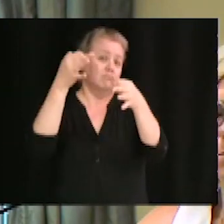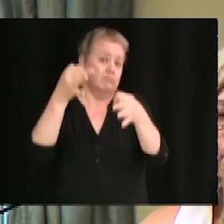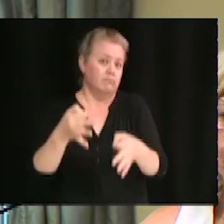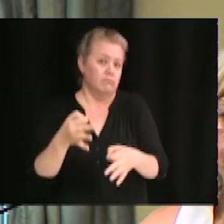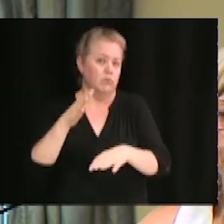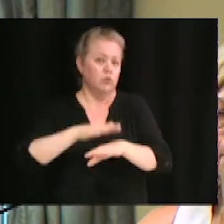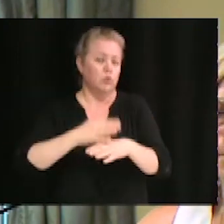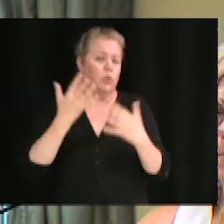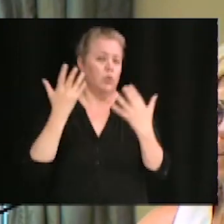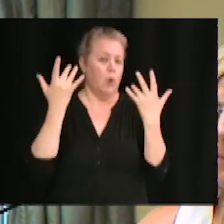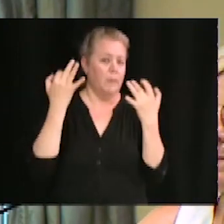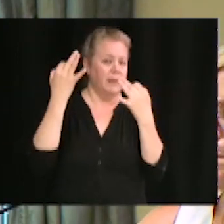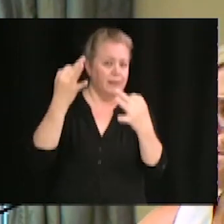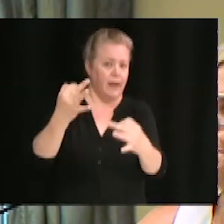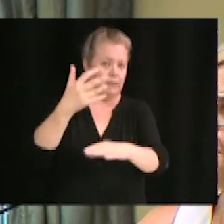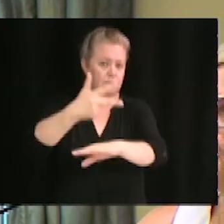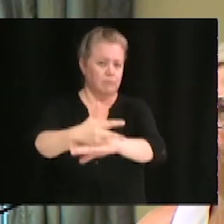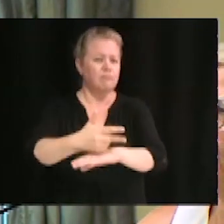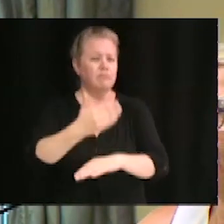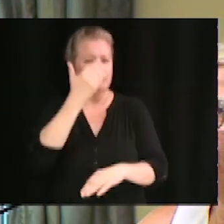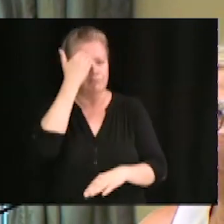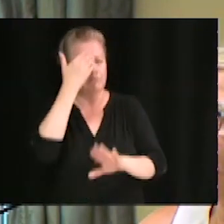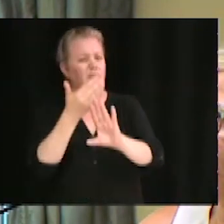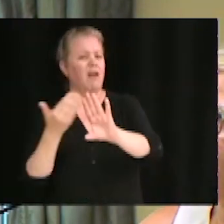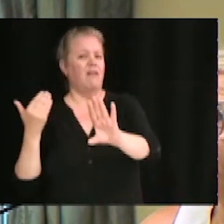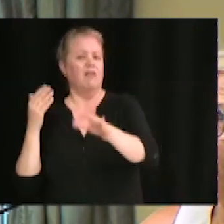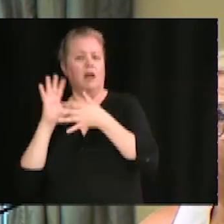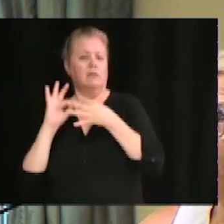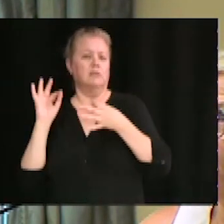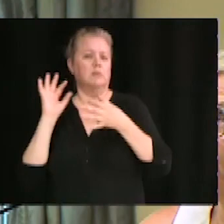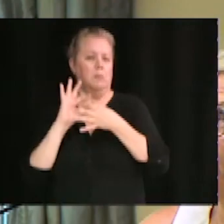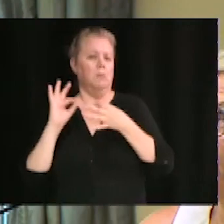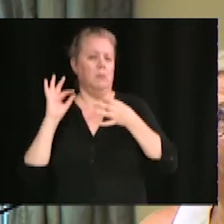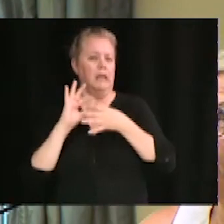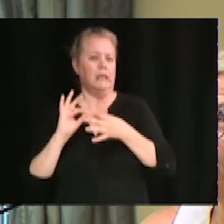modifications qui sont maintenant appliquées au centre-ville.